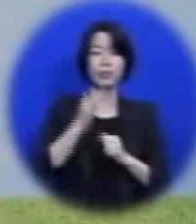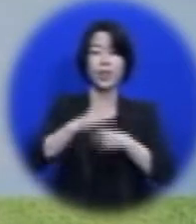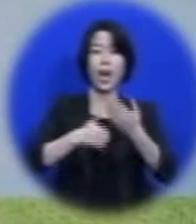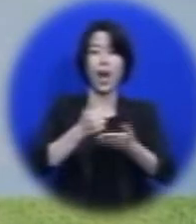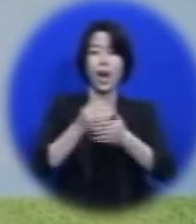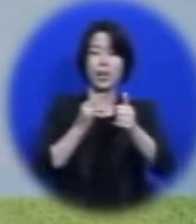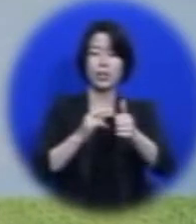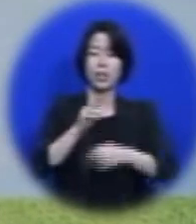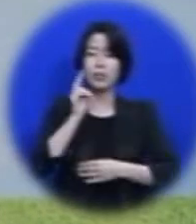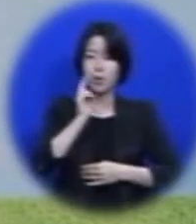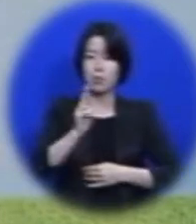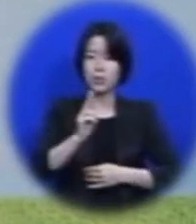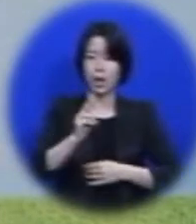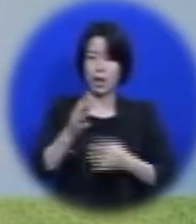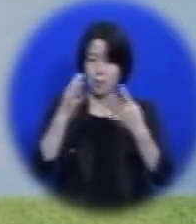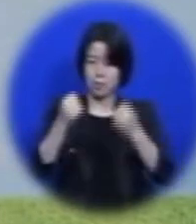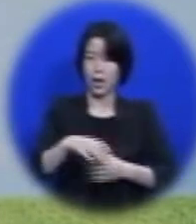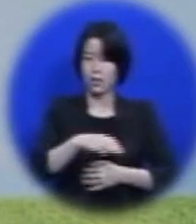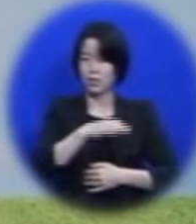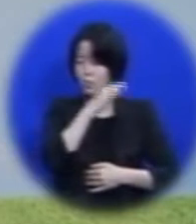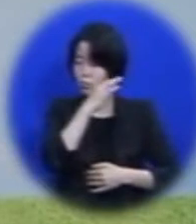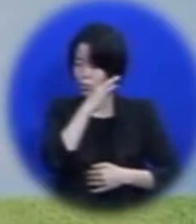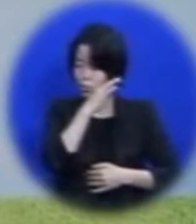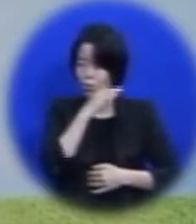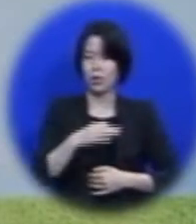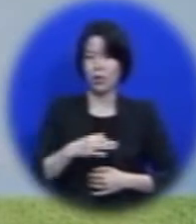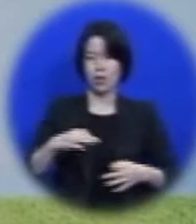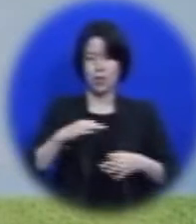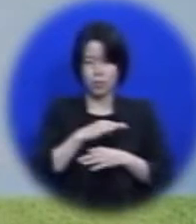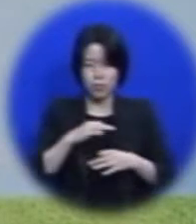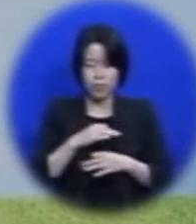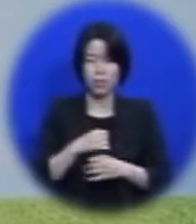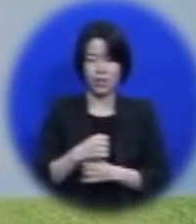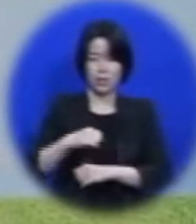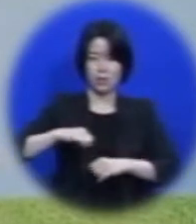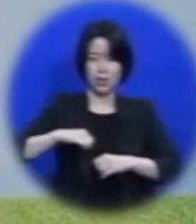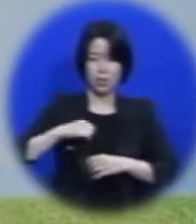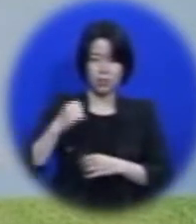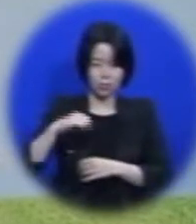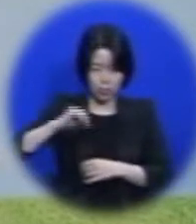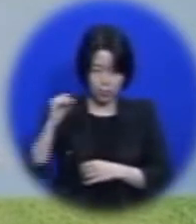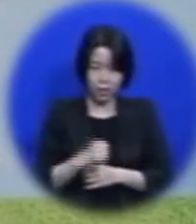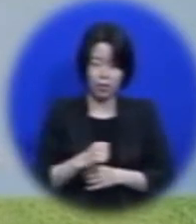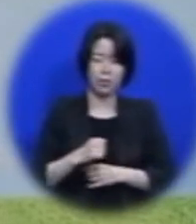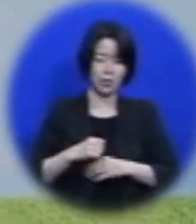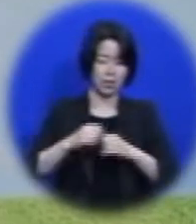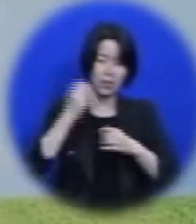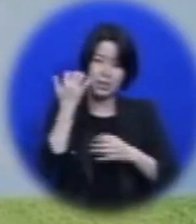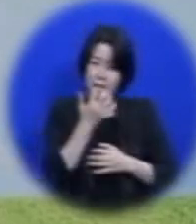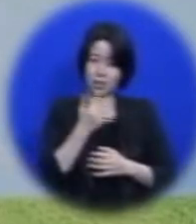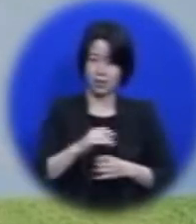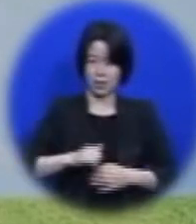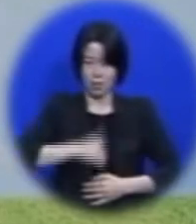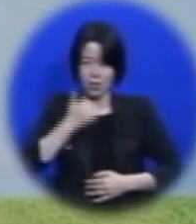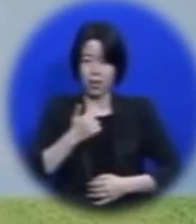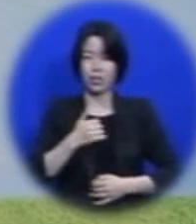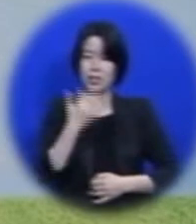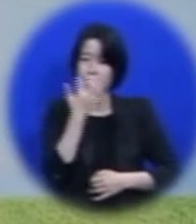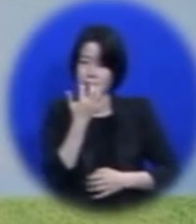하나님께 너무나도 부끄러웠던 불신앙, 불순종, 혈기, 교만, 정욕, 음란,